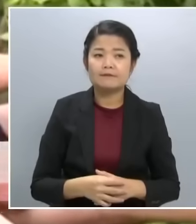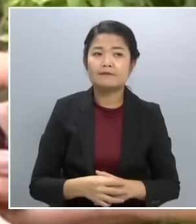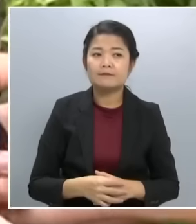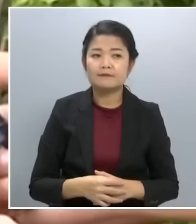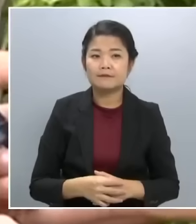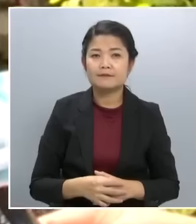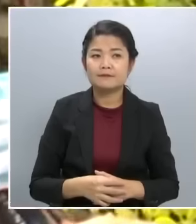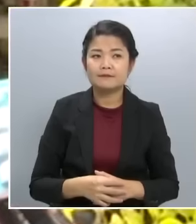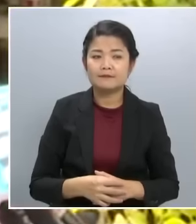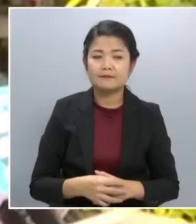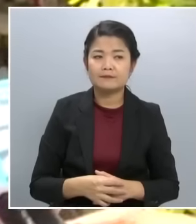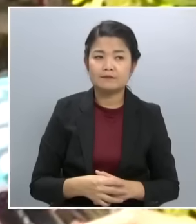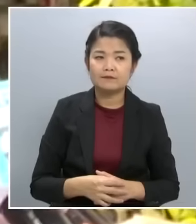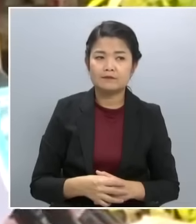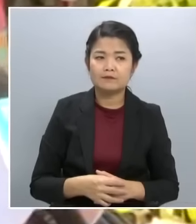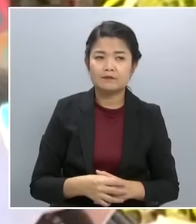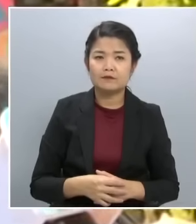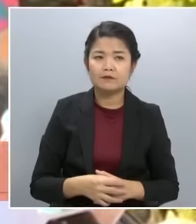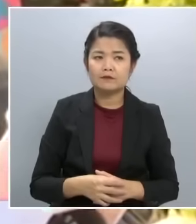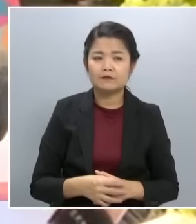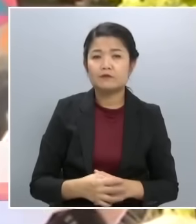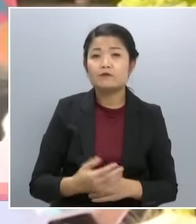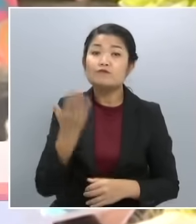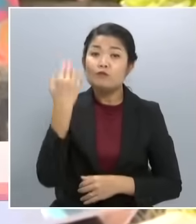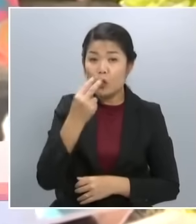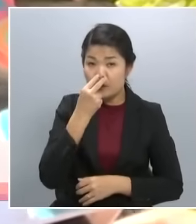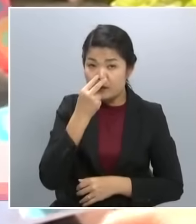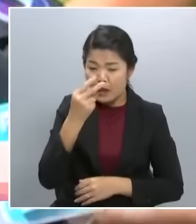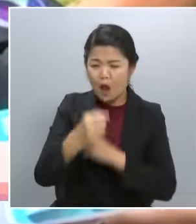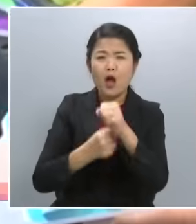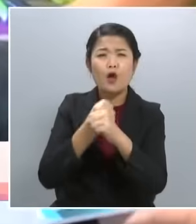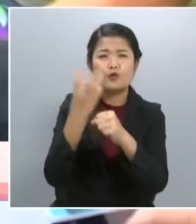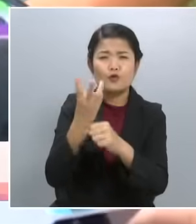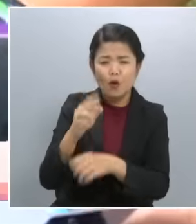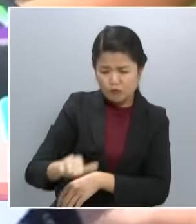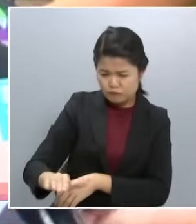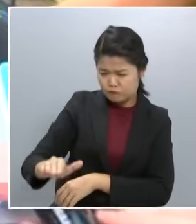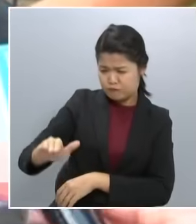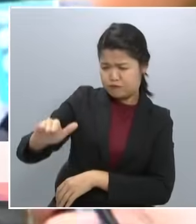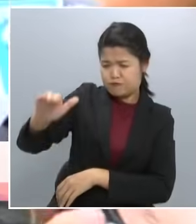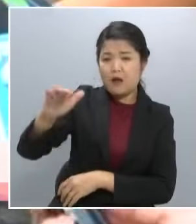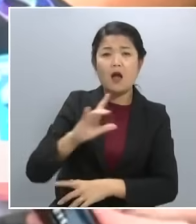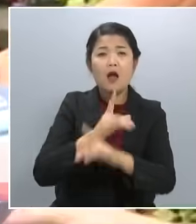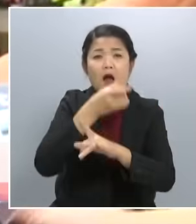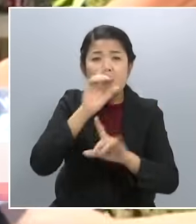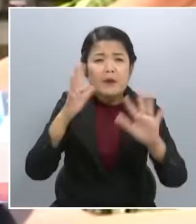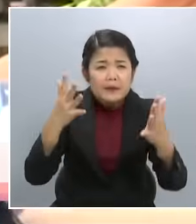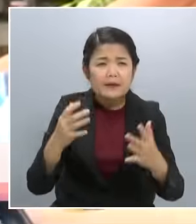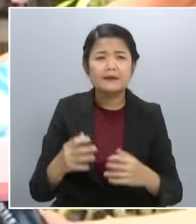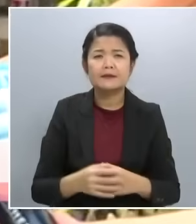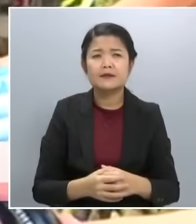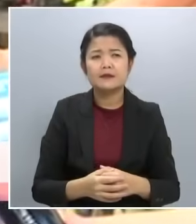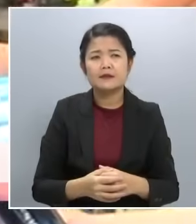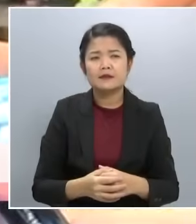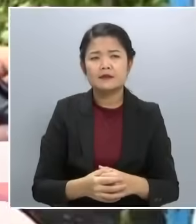ฮะพอยู่กันมาต้องเห็นตั้งเเล็กๆน้อยๆเลยเเาไม่กินเหล้าไม่กินยาไม่ทำอะไรทั้งคือเขาแค่